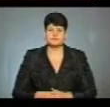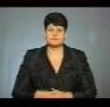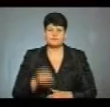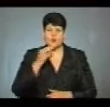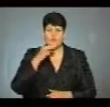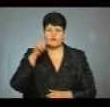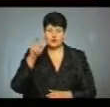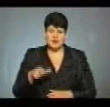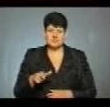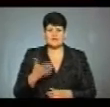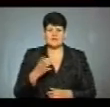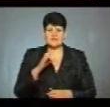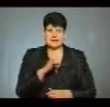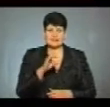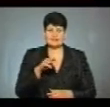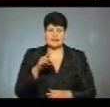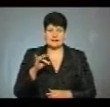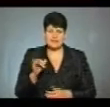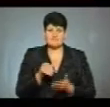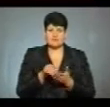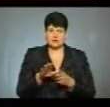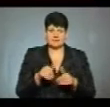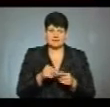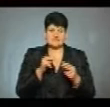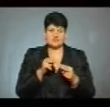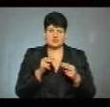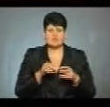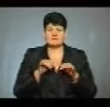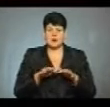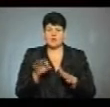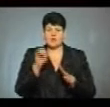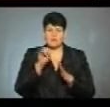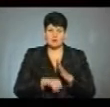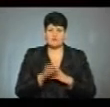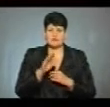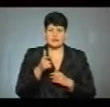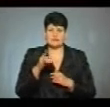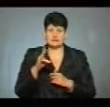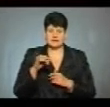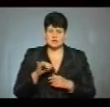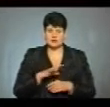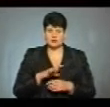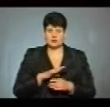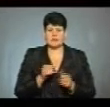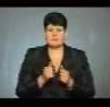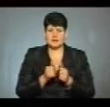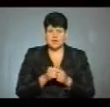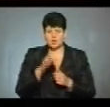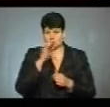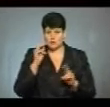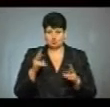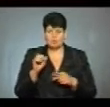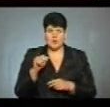Обвинувачені Сергій Тарандах і Володимир Біляшевич відмовилися давати свідчення у справі про вбивство Віталія Гнатишина, яке сталося біля нічного клубу «Алюр» в